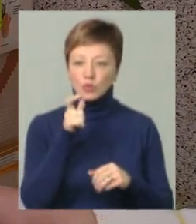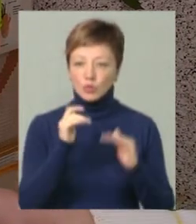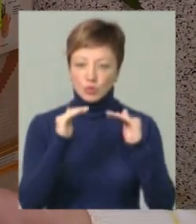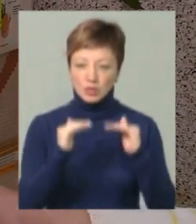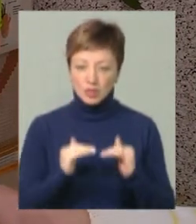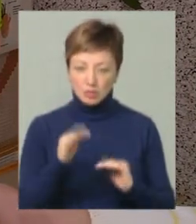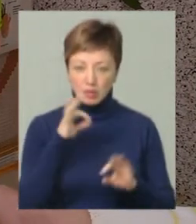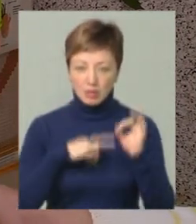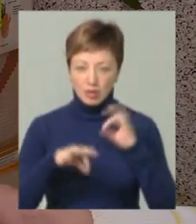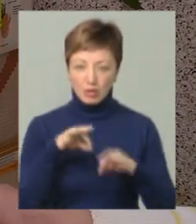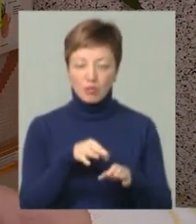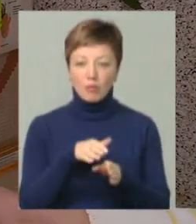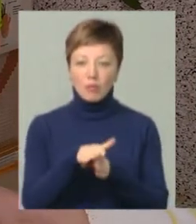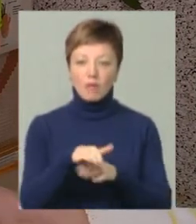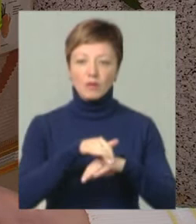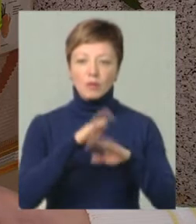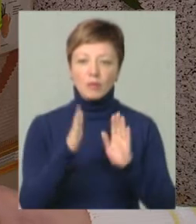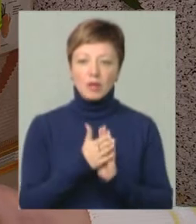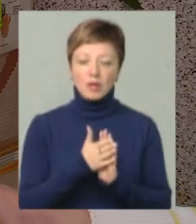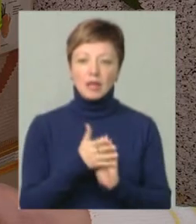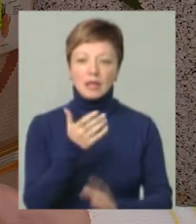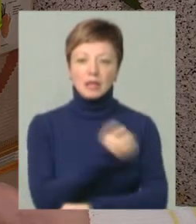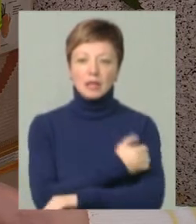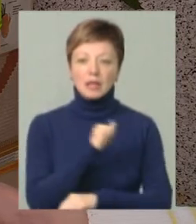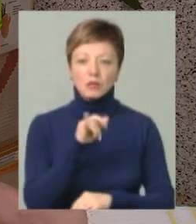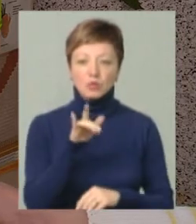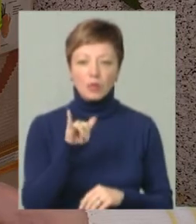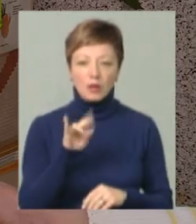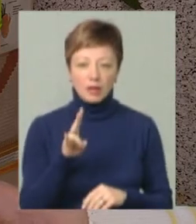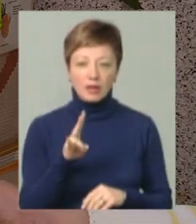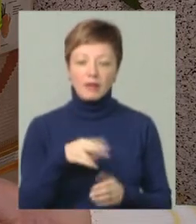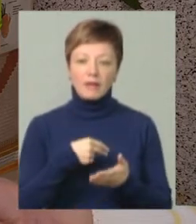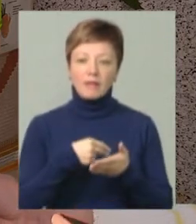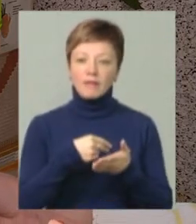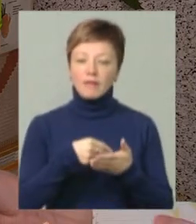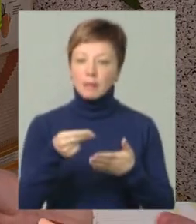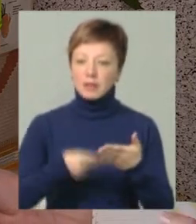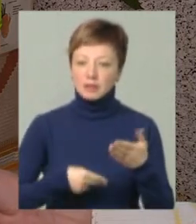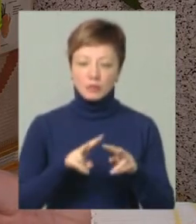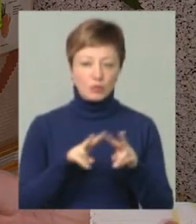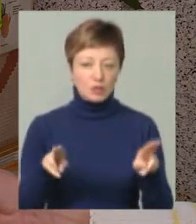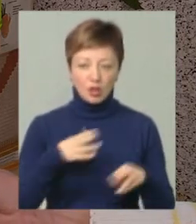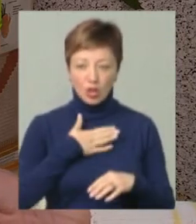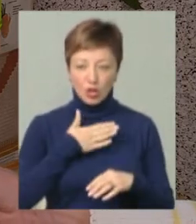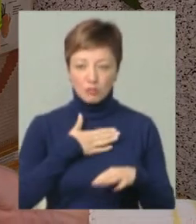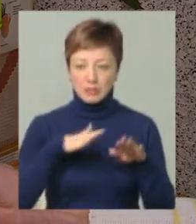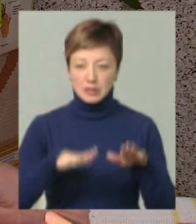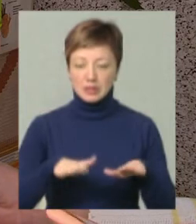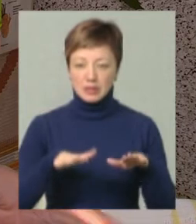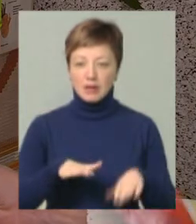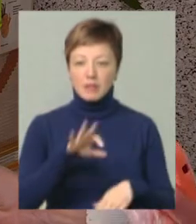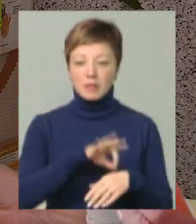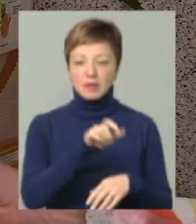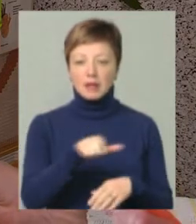цукрознижуючі препарати, отримують в повній мірі і інсулін. Тому інсуліни ми виписуємо точно так само, як і нашим пацієнтам.